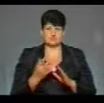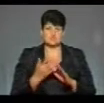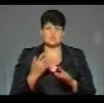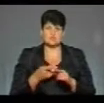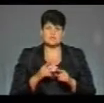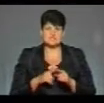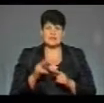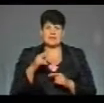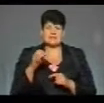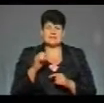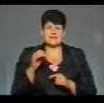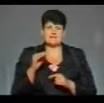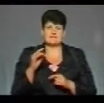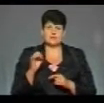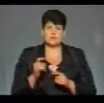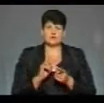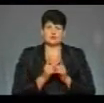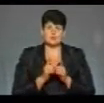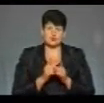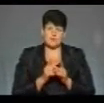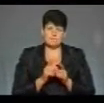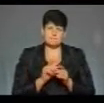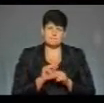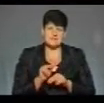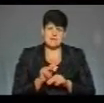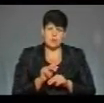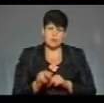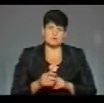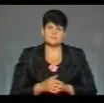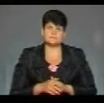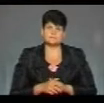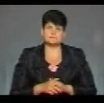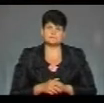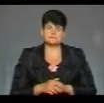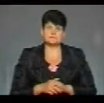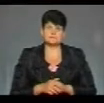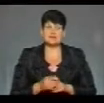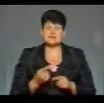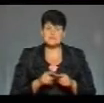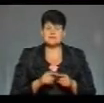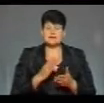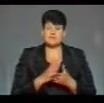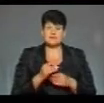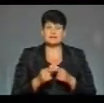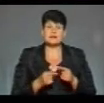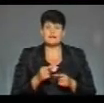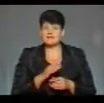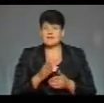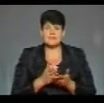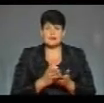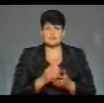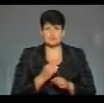це дефектологи, сурдопедагоги. І це ми маємо наслідком неякісної